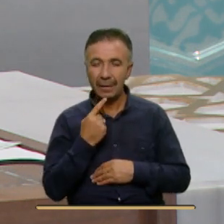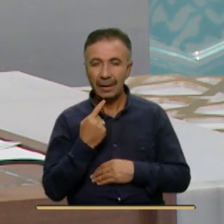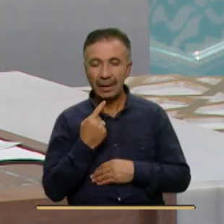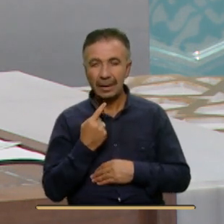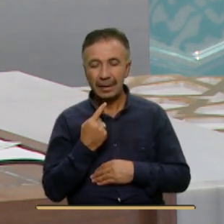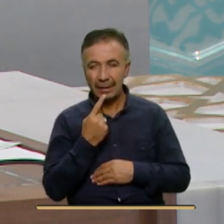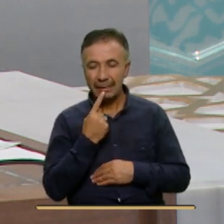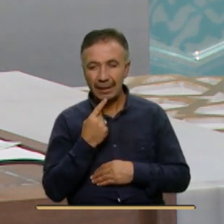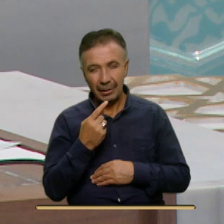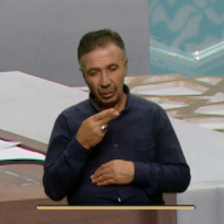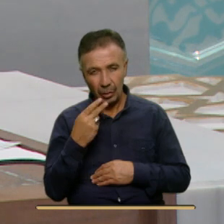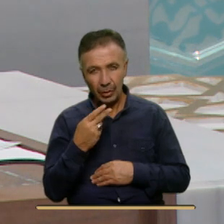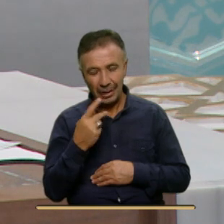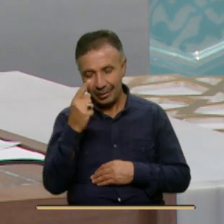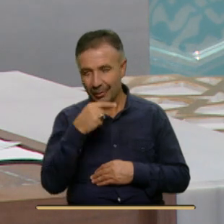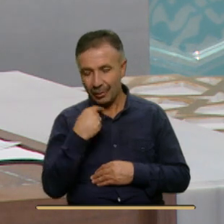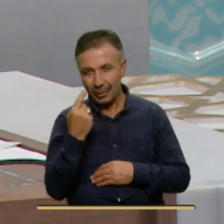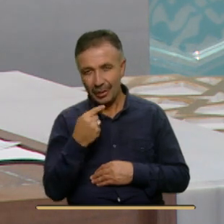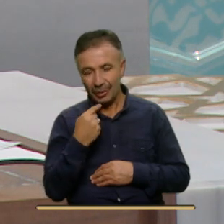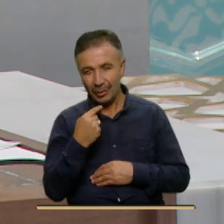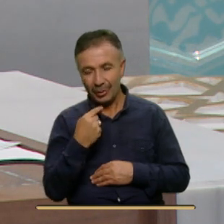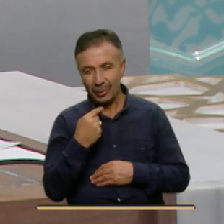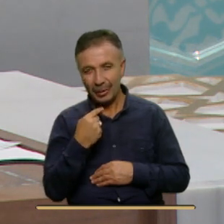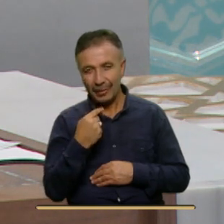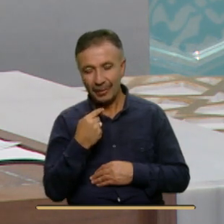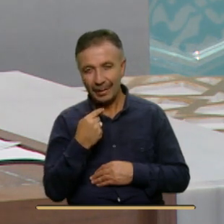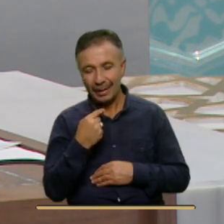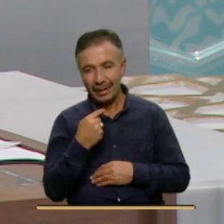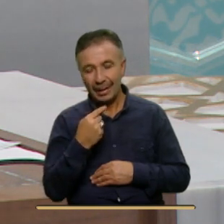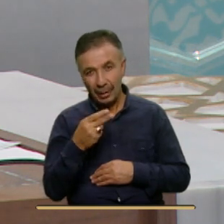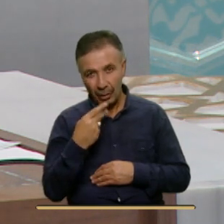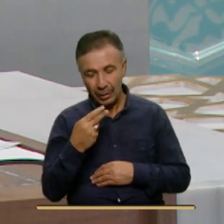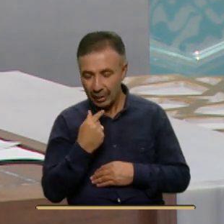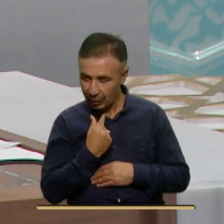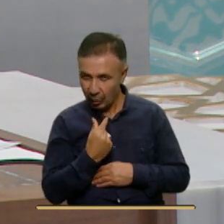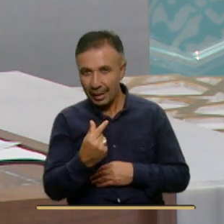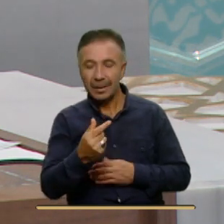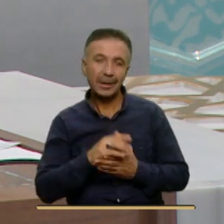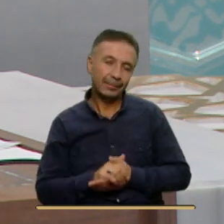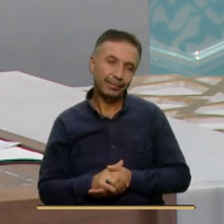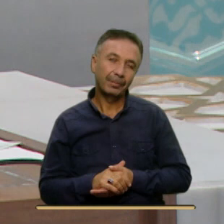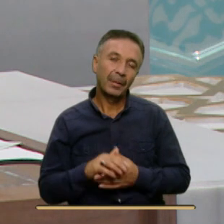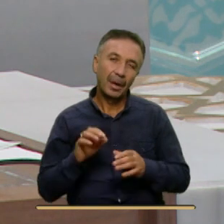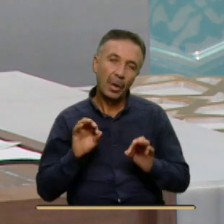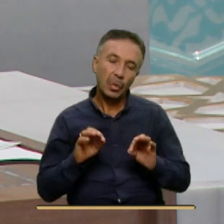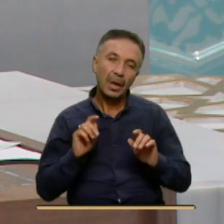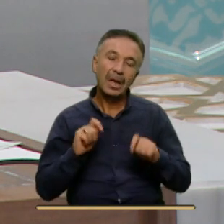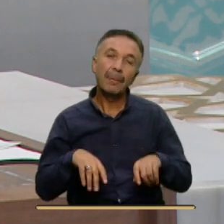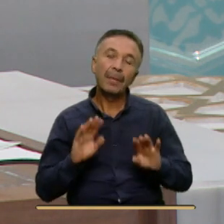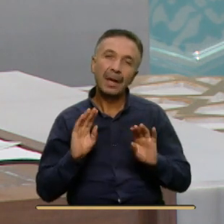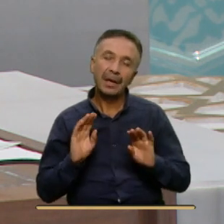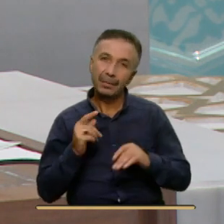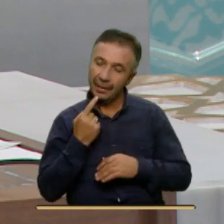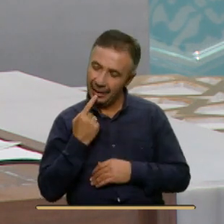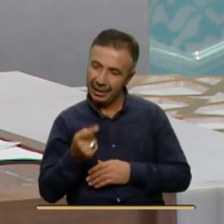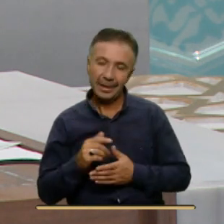bir tebessümle, sadaka olan tebessümle elbette uyaracağız. Şöyle yapmayalım diyeceğiz elbette